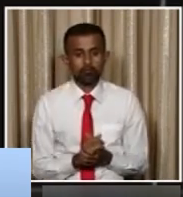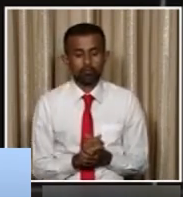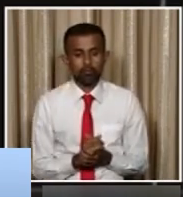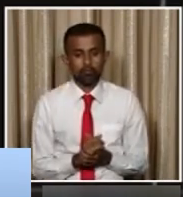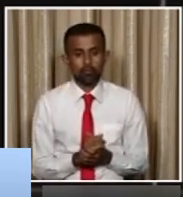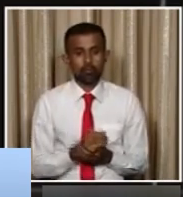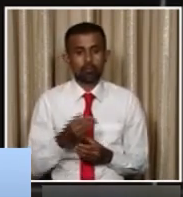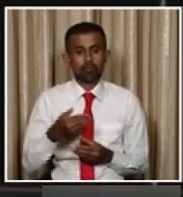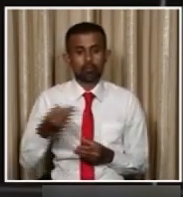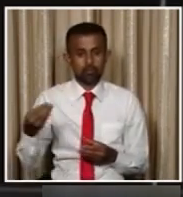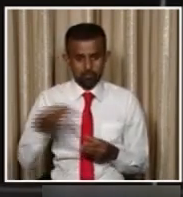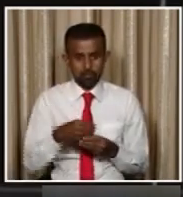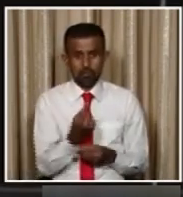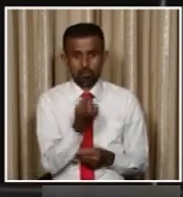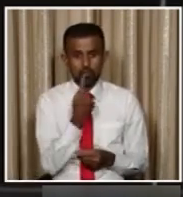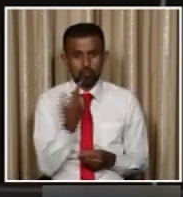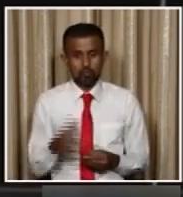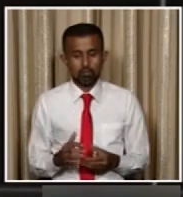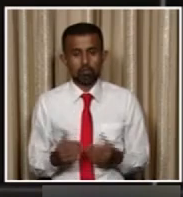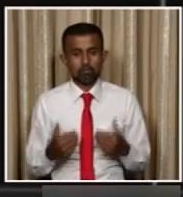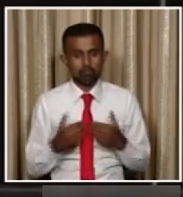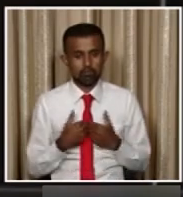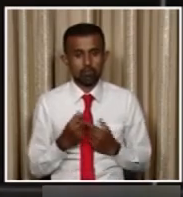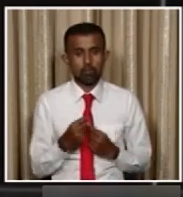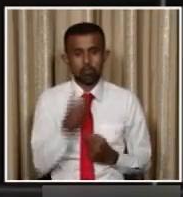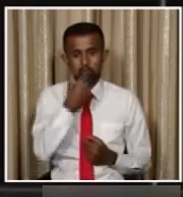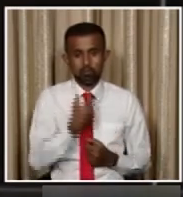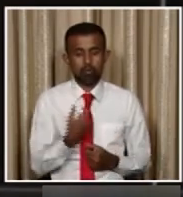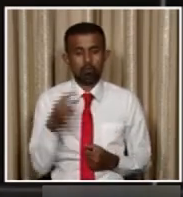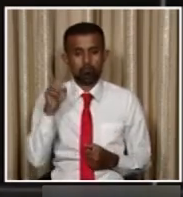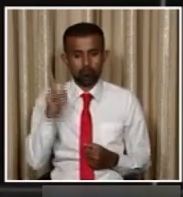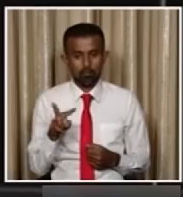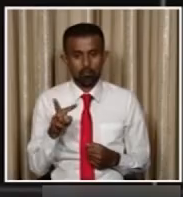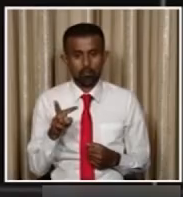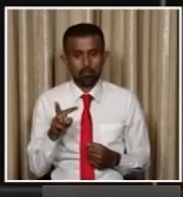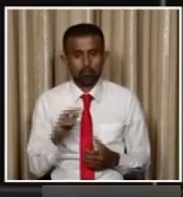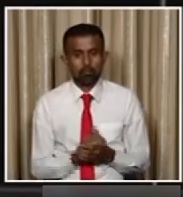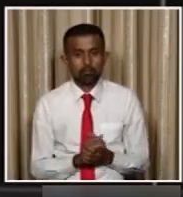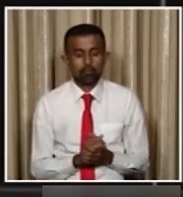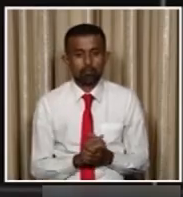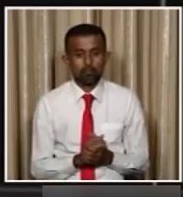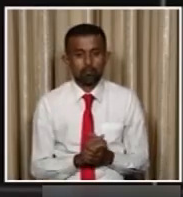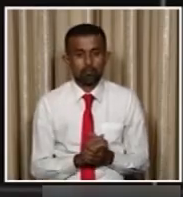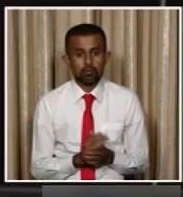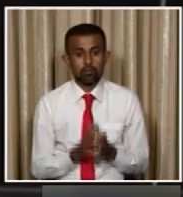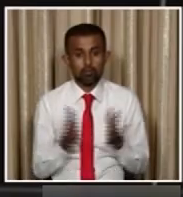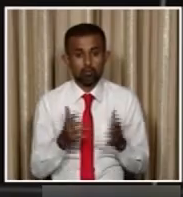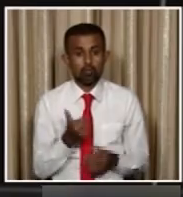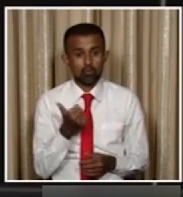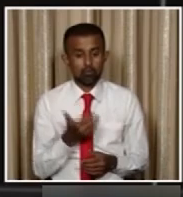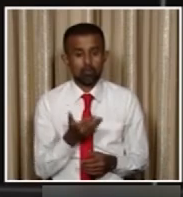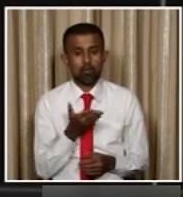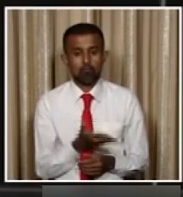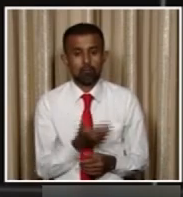මේකට ඉදිරිපත් කළා තියෙනවා. මම පුද්ගලික විශ්වාස කරනවා ඒ යෝජනාවල ලොකු හරයක් තියෙන බව.